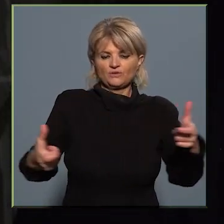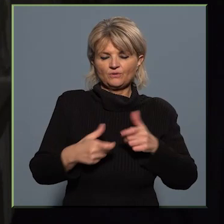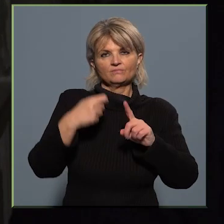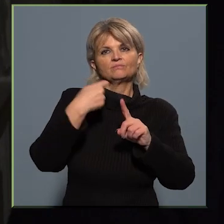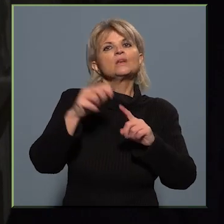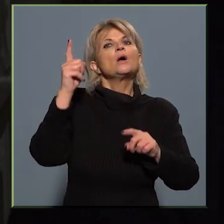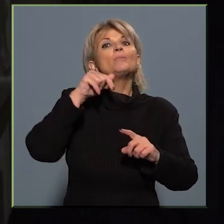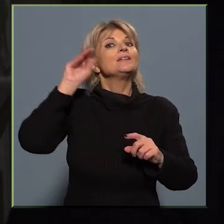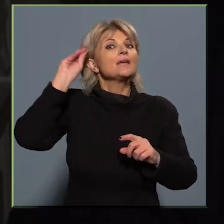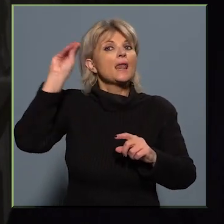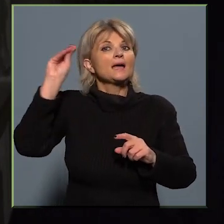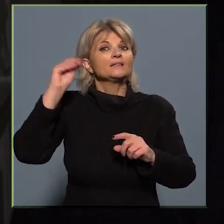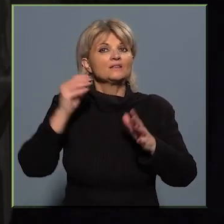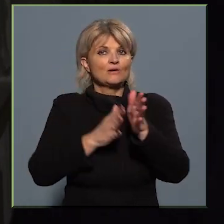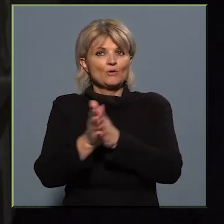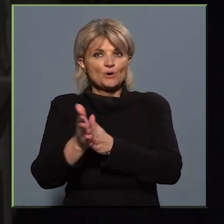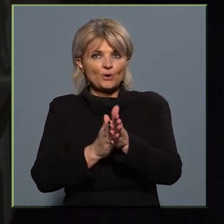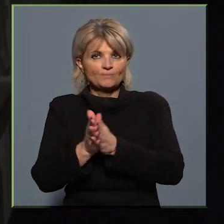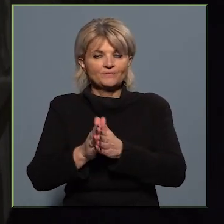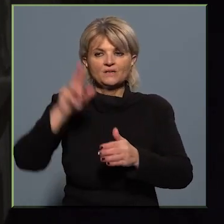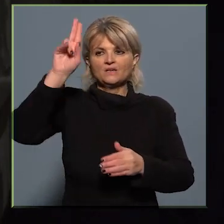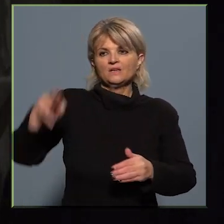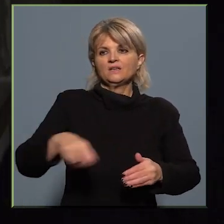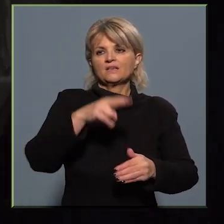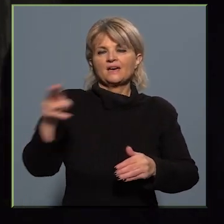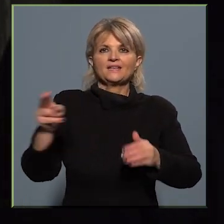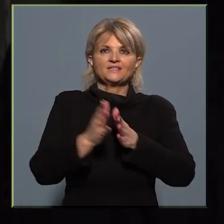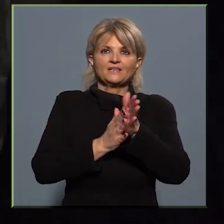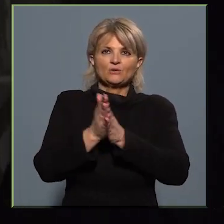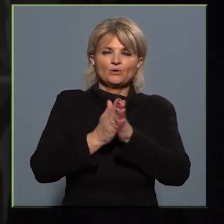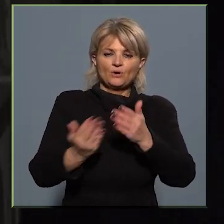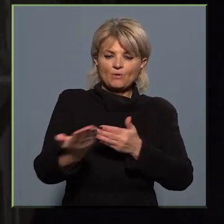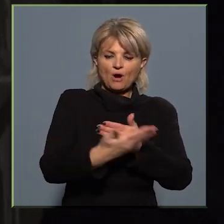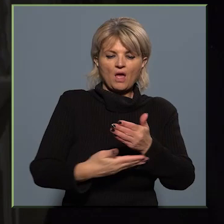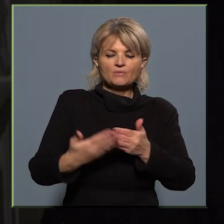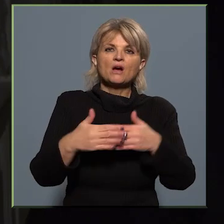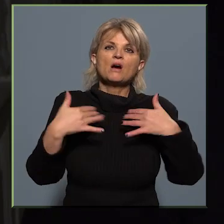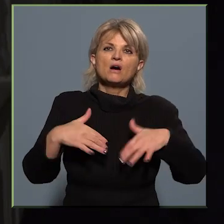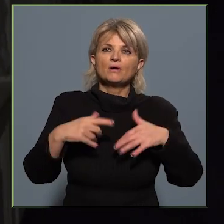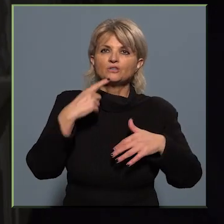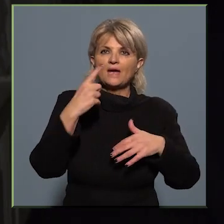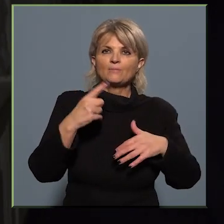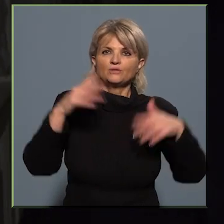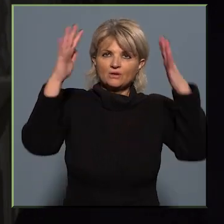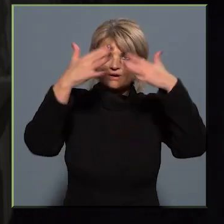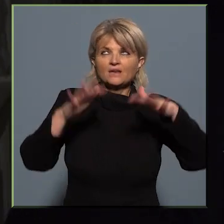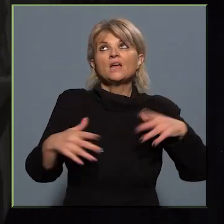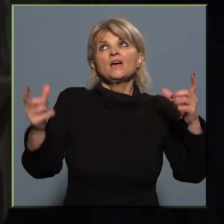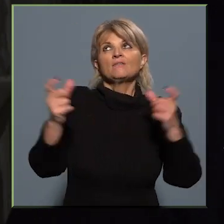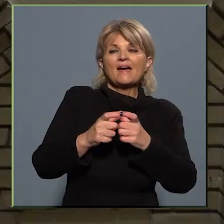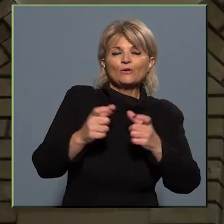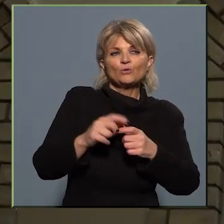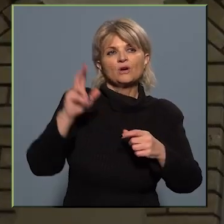örömöt jelképezi. Keresztény örömnek pedig az alapja, hogy hamarosan elmondhatjuk karácsonykor, hogy velünk az Isten, hogy